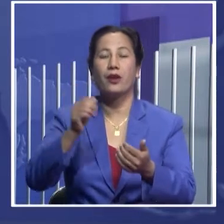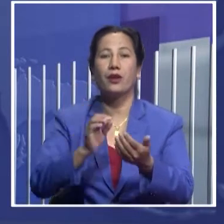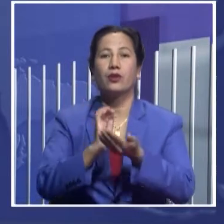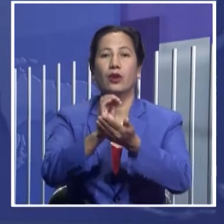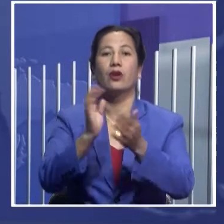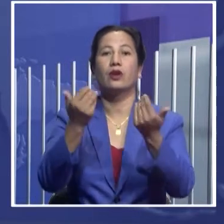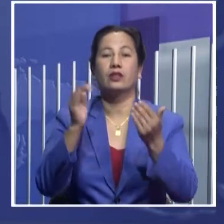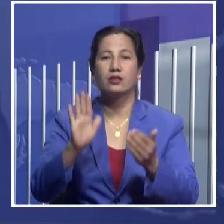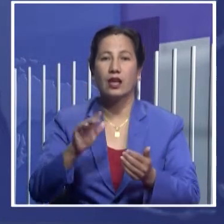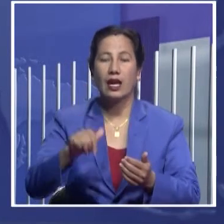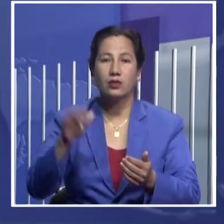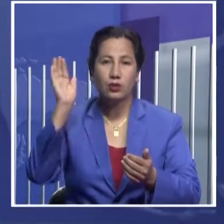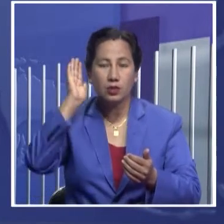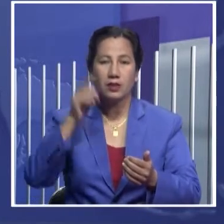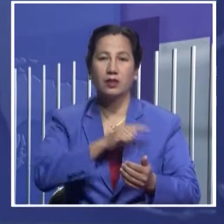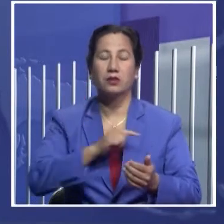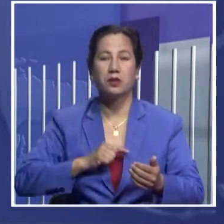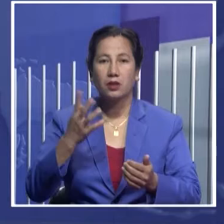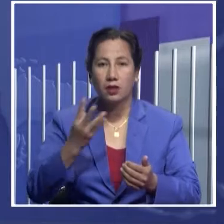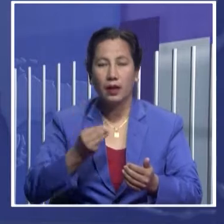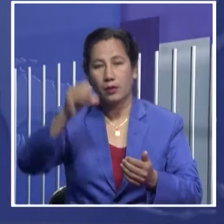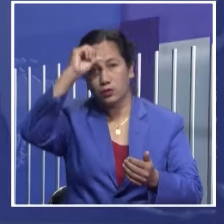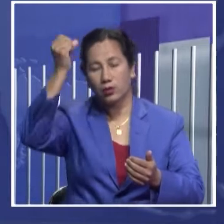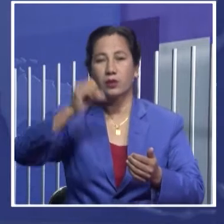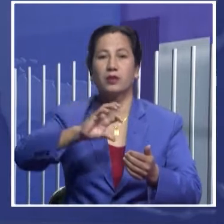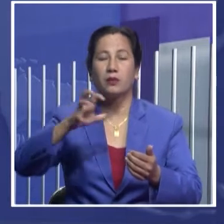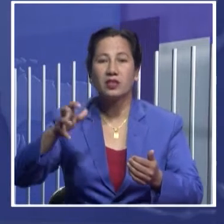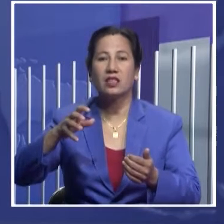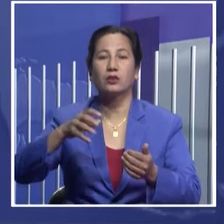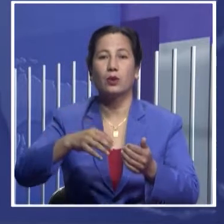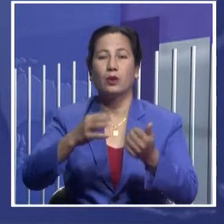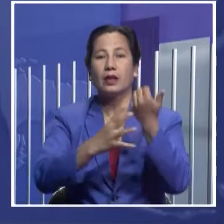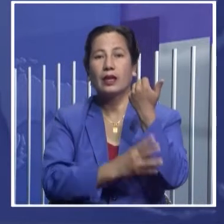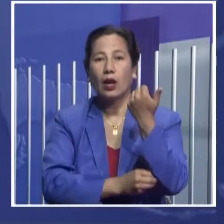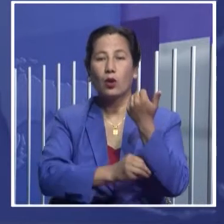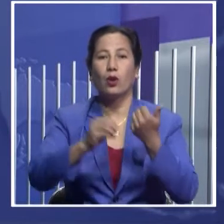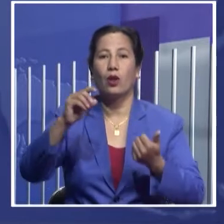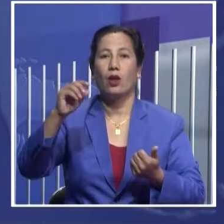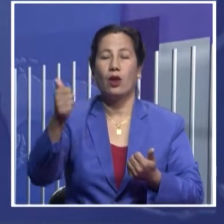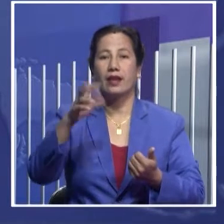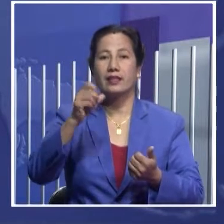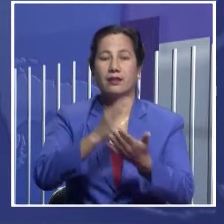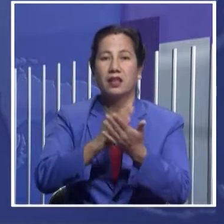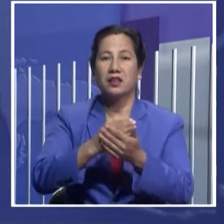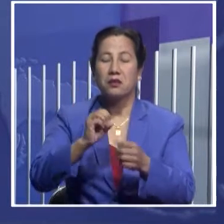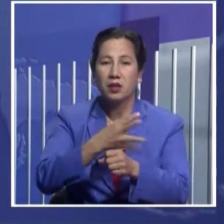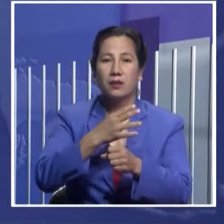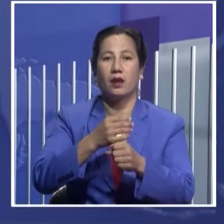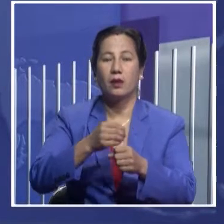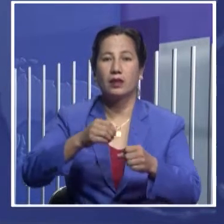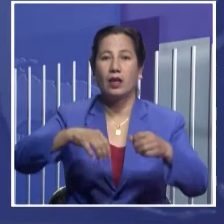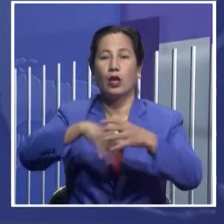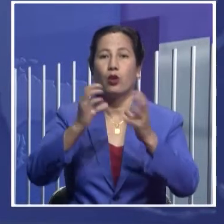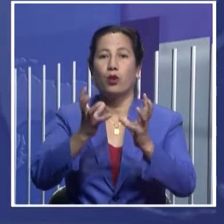छ? आजको समाचारमा कर्मचारीको अभावले सुदूरपश्चिम प्रदेशको ग्रामीण अल्ट्रासाउन्ड कार्यक्रम प्रभावित र साप फुटबलको